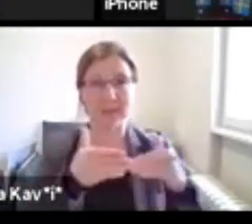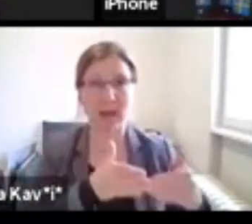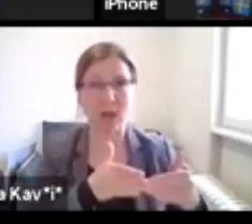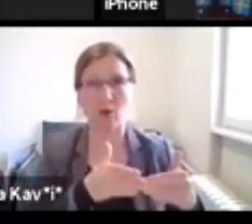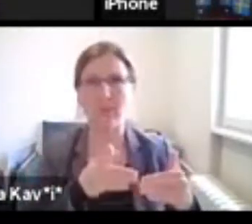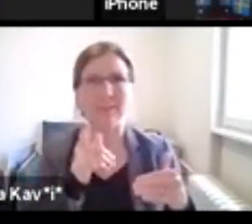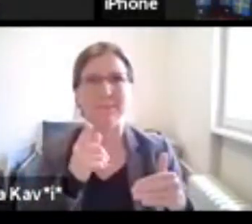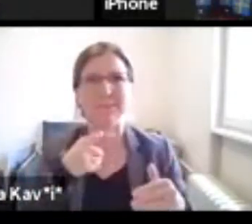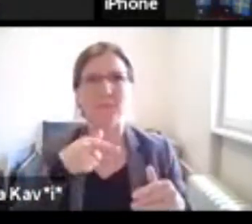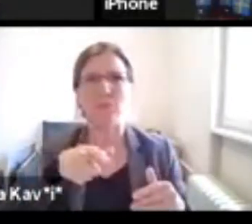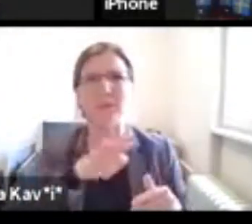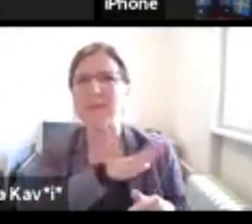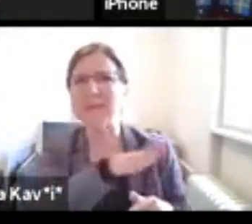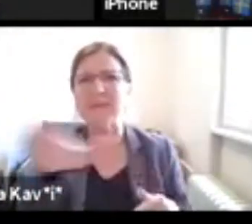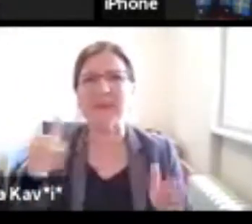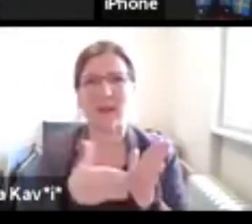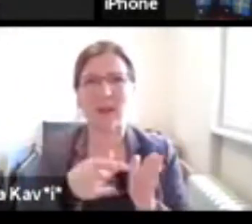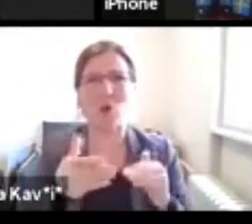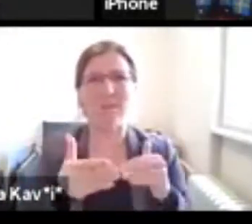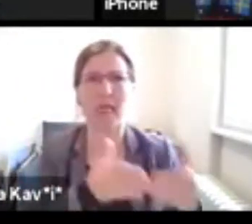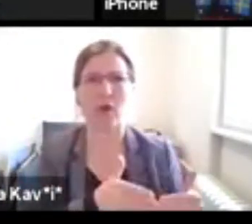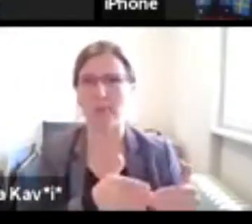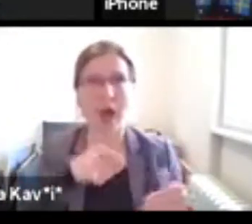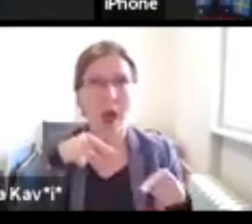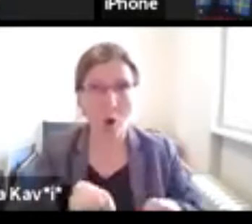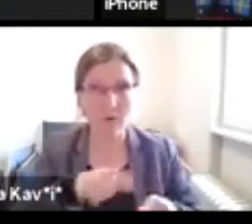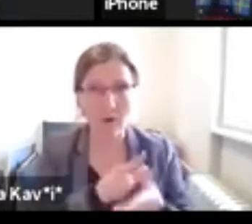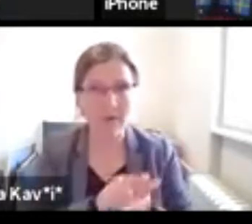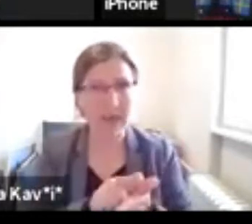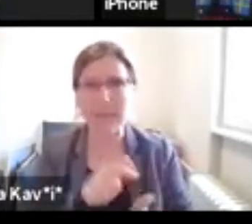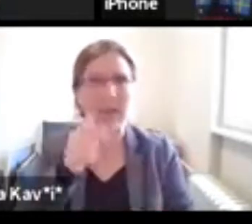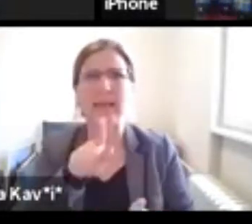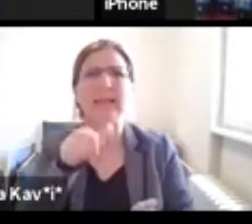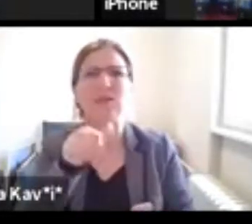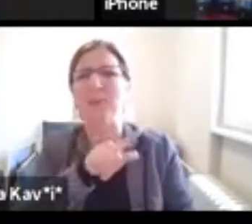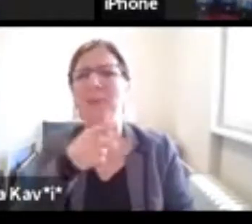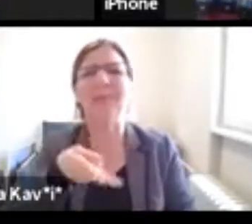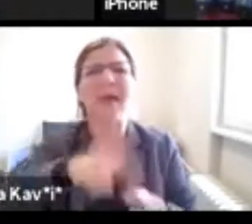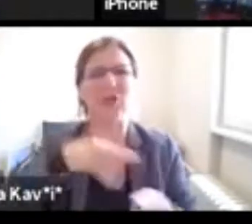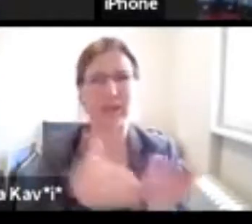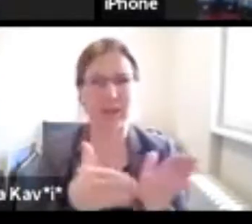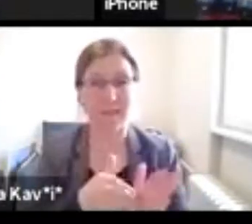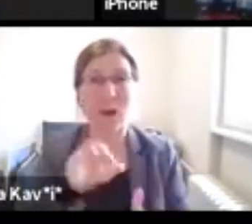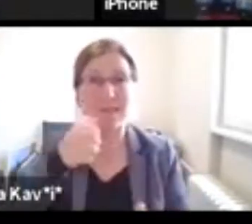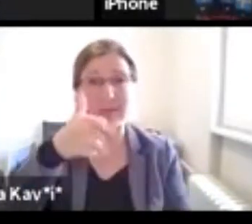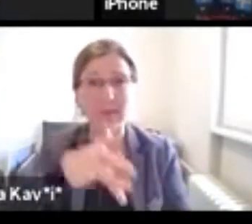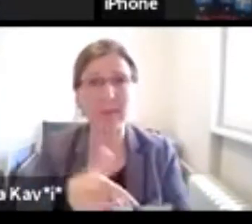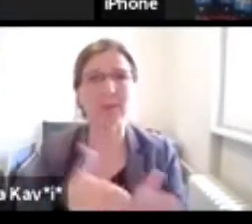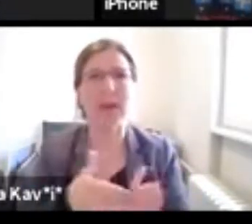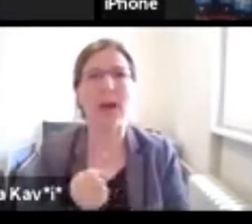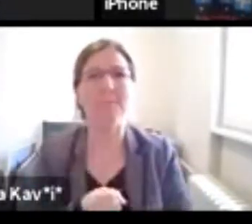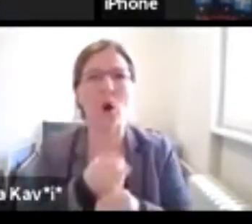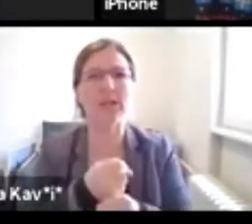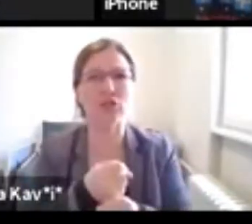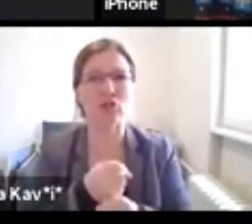svima nam je potrebna kao nikad do sada. Podrška, podrška, podrška. To je aktivnost koju ni u kom trenutku ne